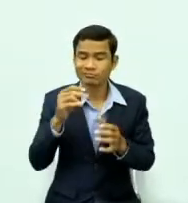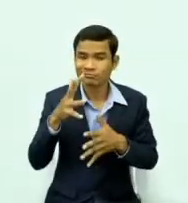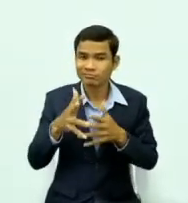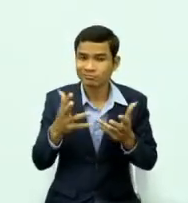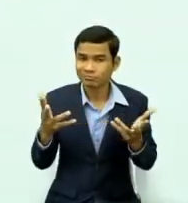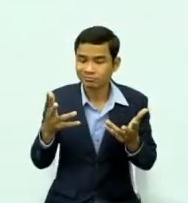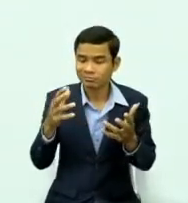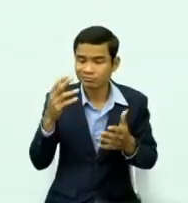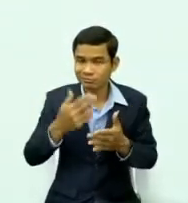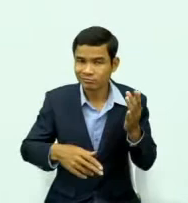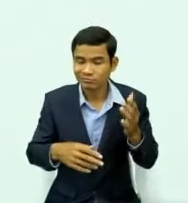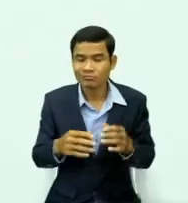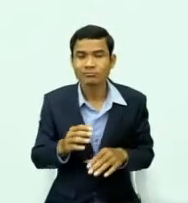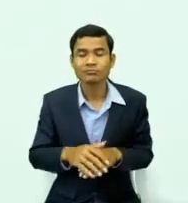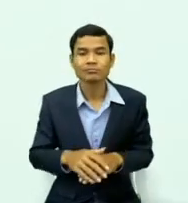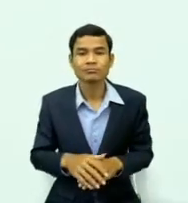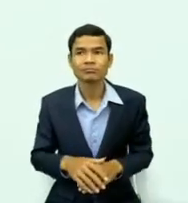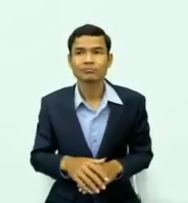cha